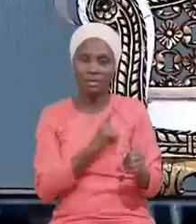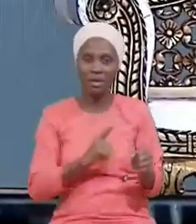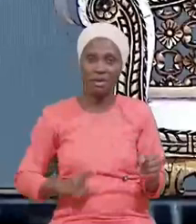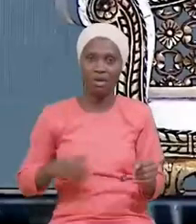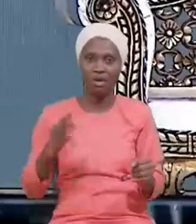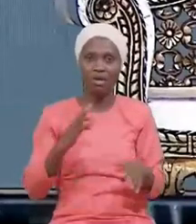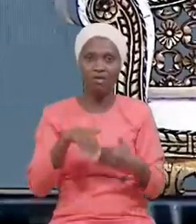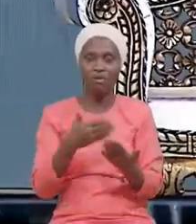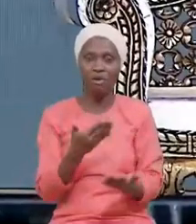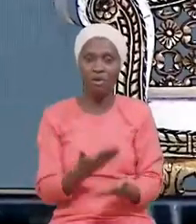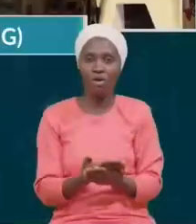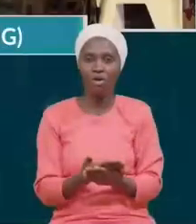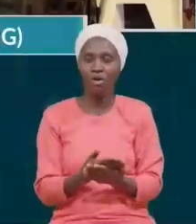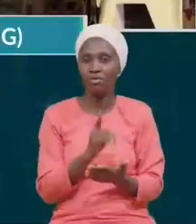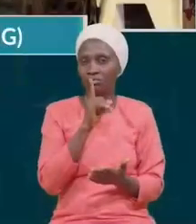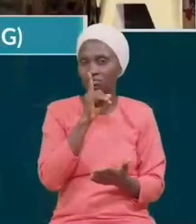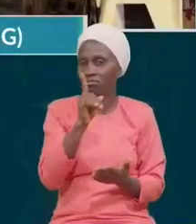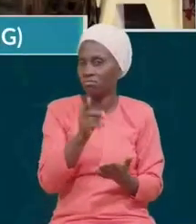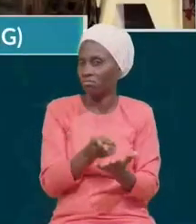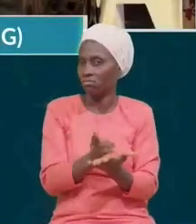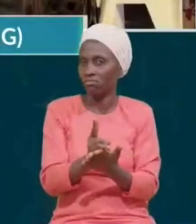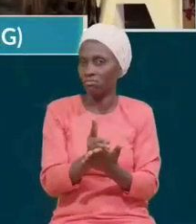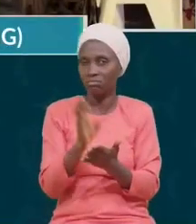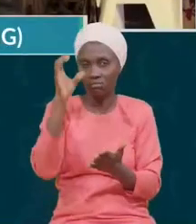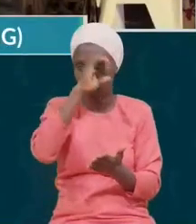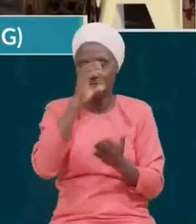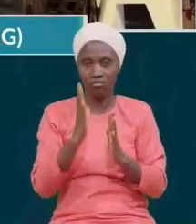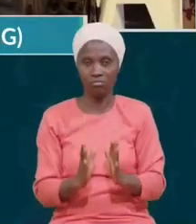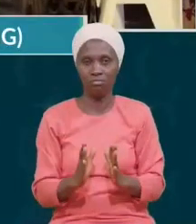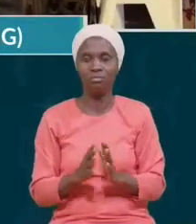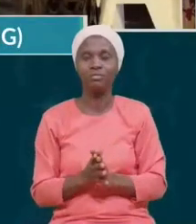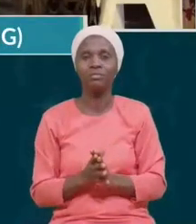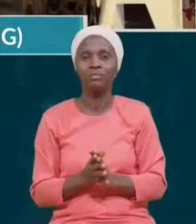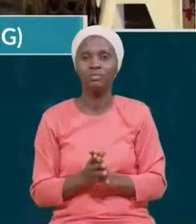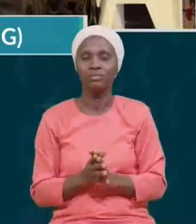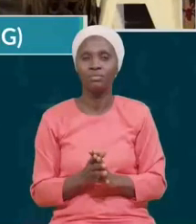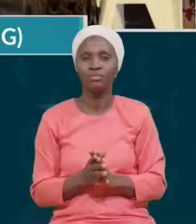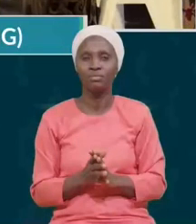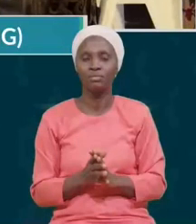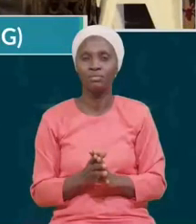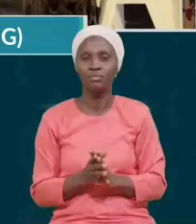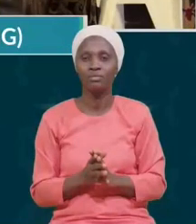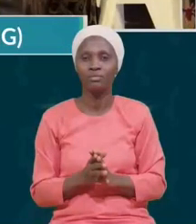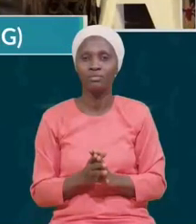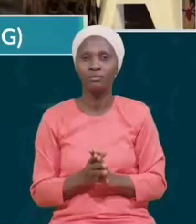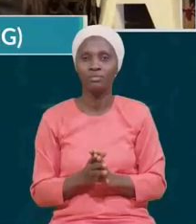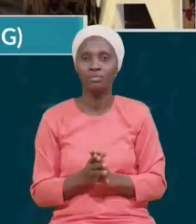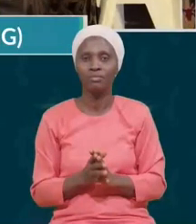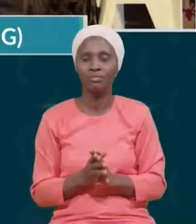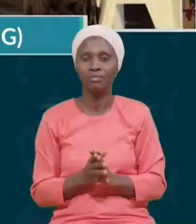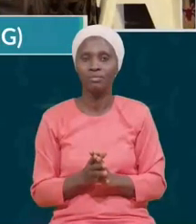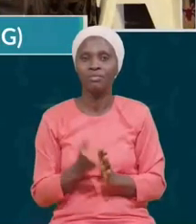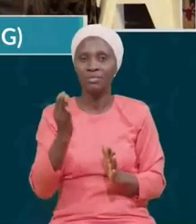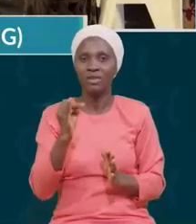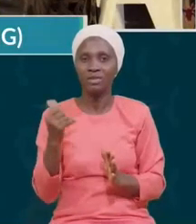Il est le Seigneur qui sauve tous les chercheurs sincères. Il y a un vide dans